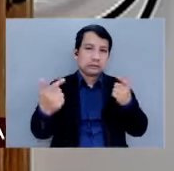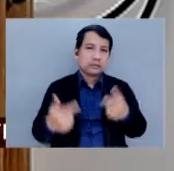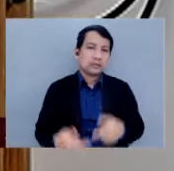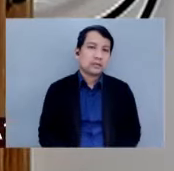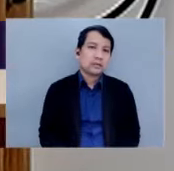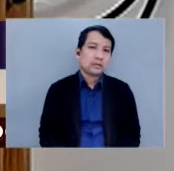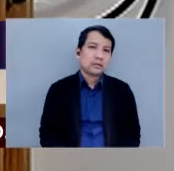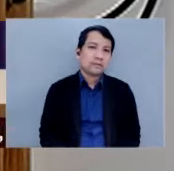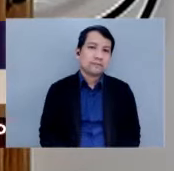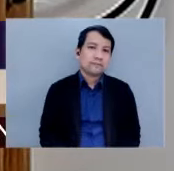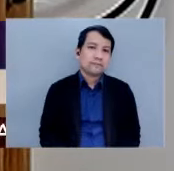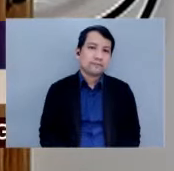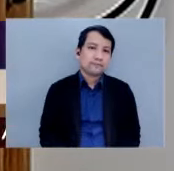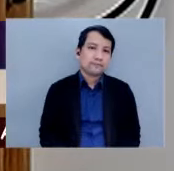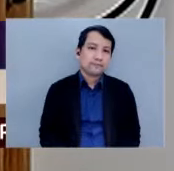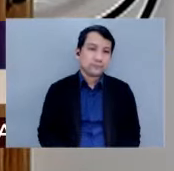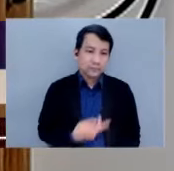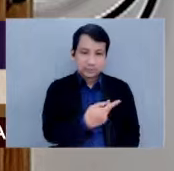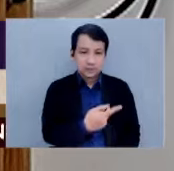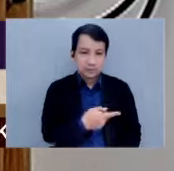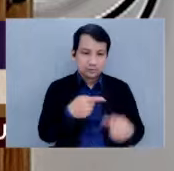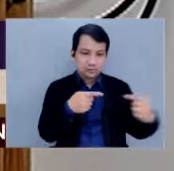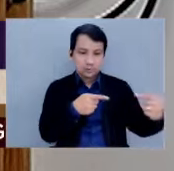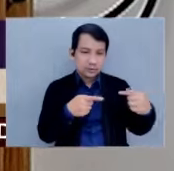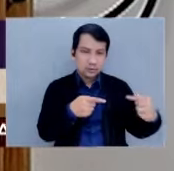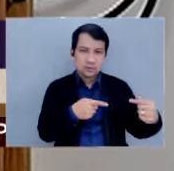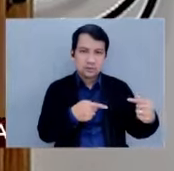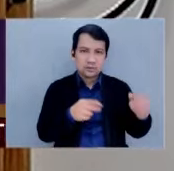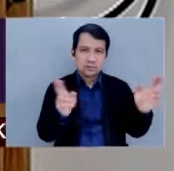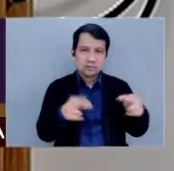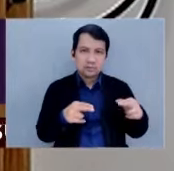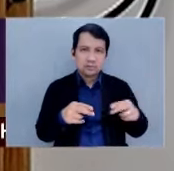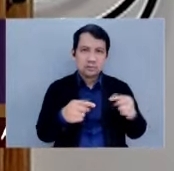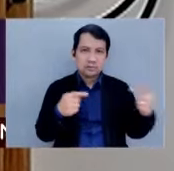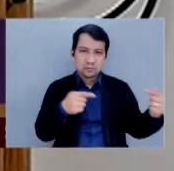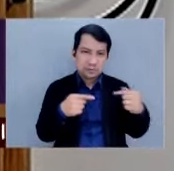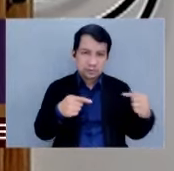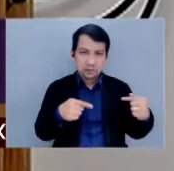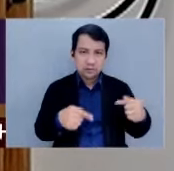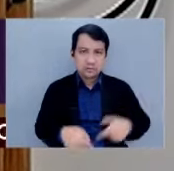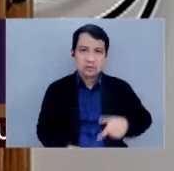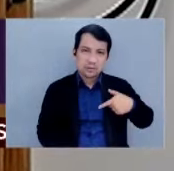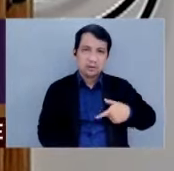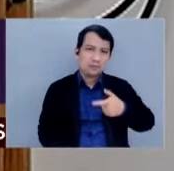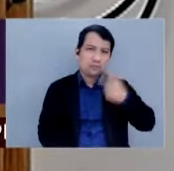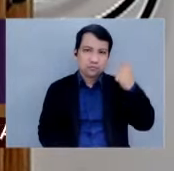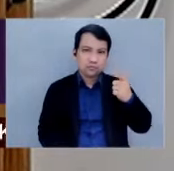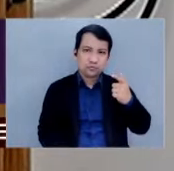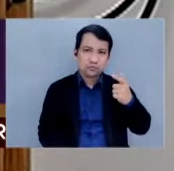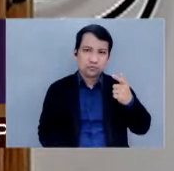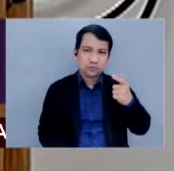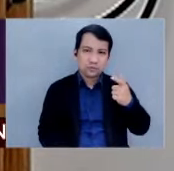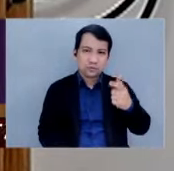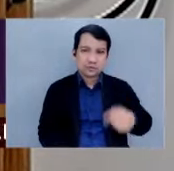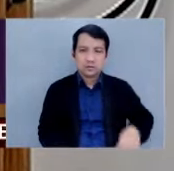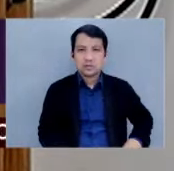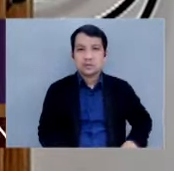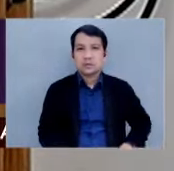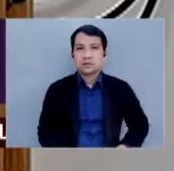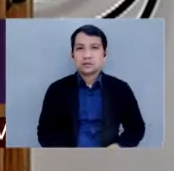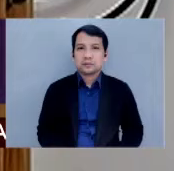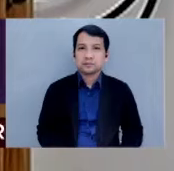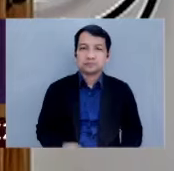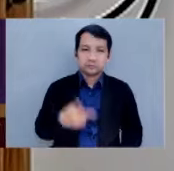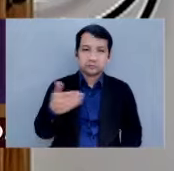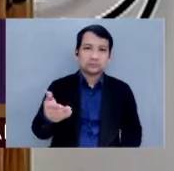Nagkaroon po ng sagutan. Saglit lang daw po, nagkasagutan. Biglang may pumutok. Yun. Pagputok, sunod yun.